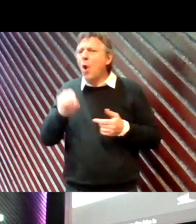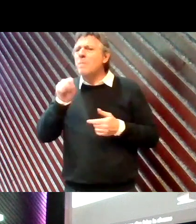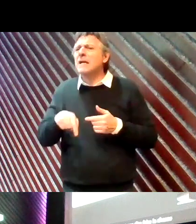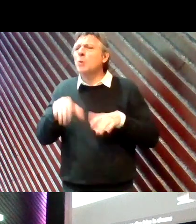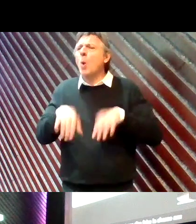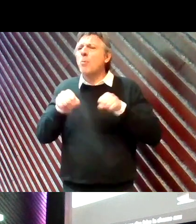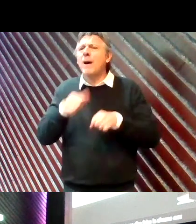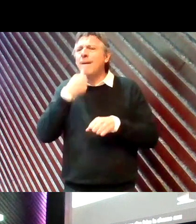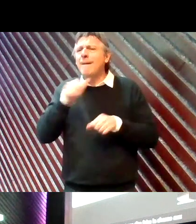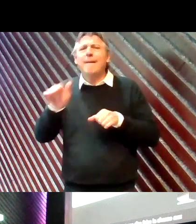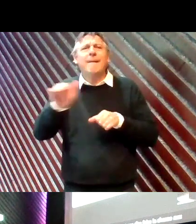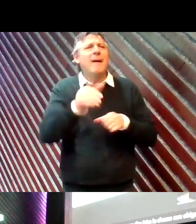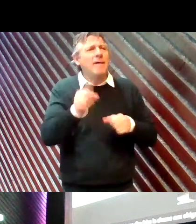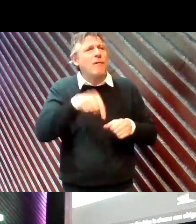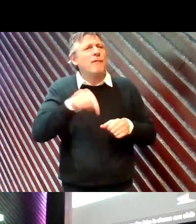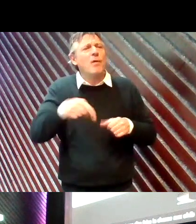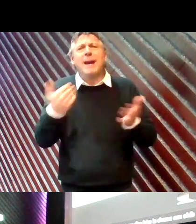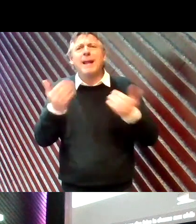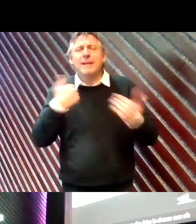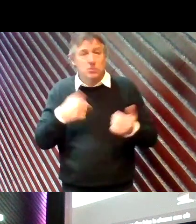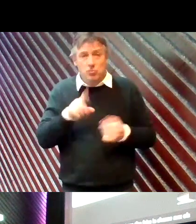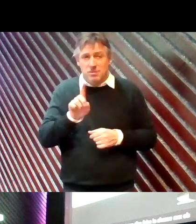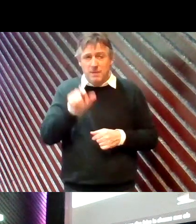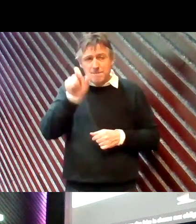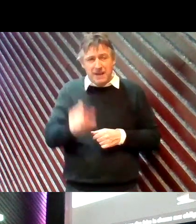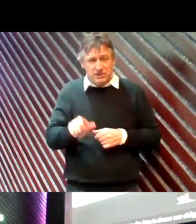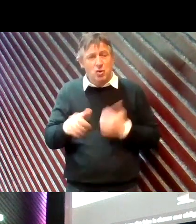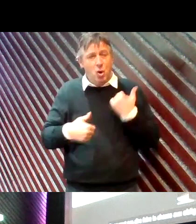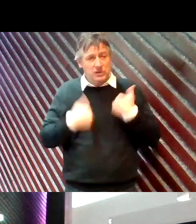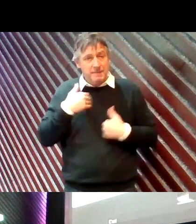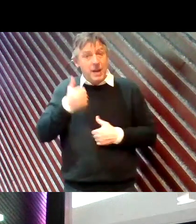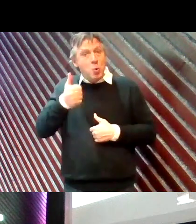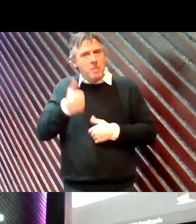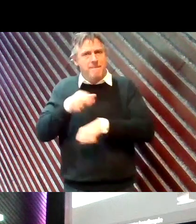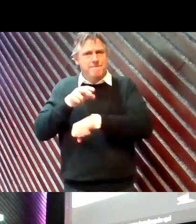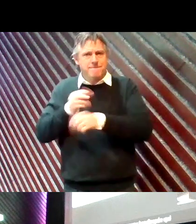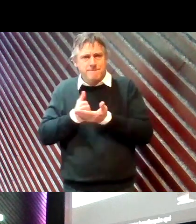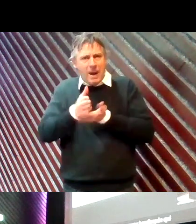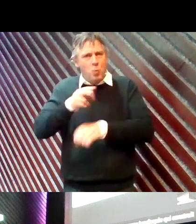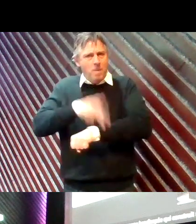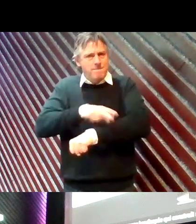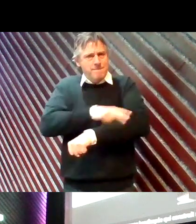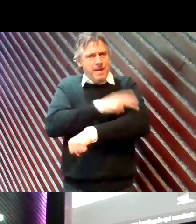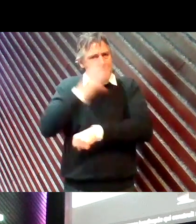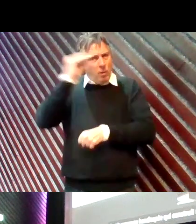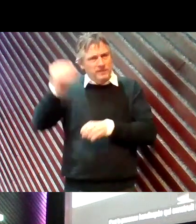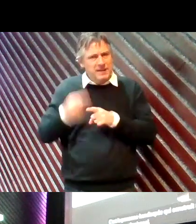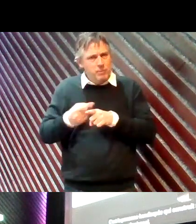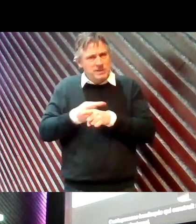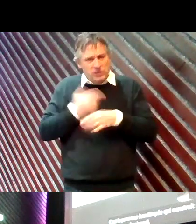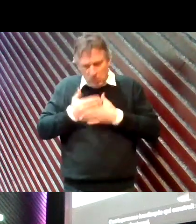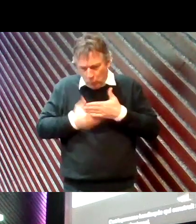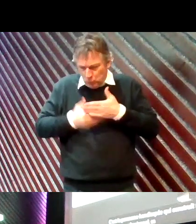c'est la personne en situation de handicap qui construit son parcours professionnel, qui construit aussi sa citoyenneté et